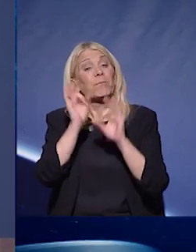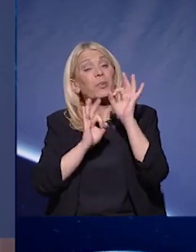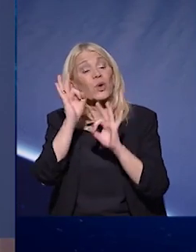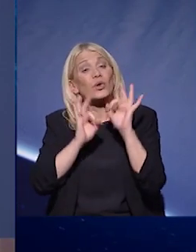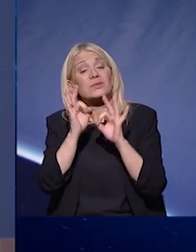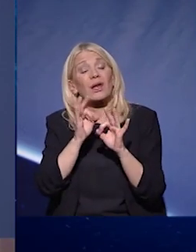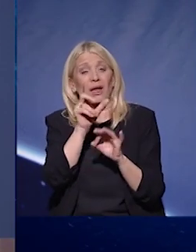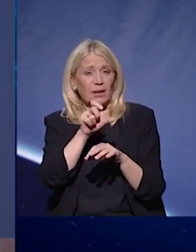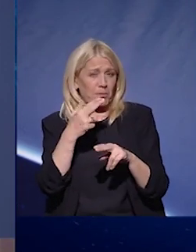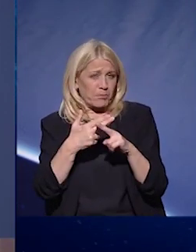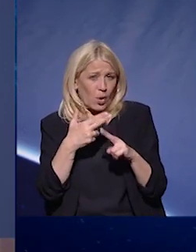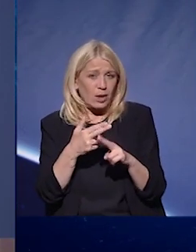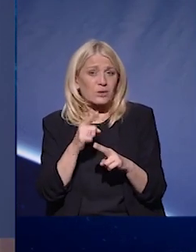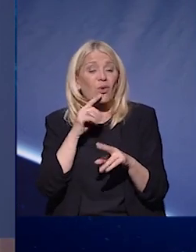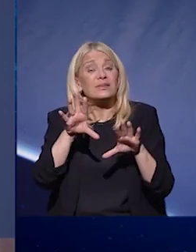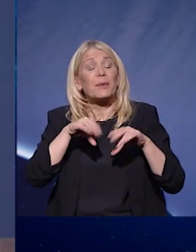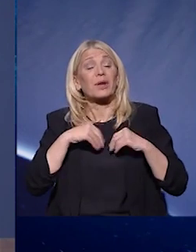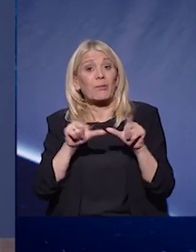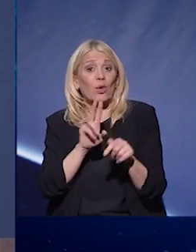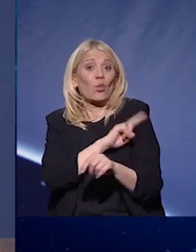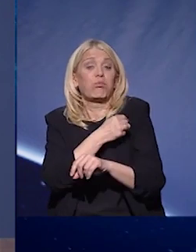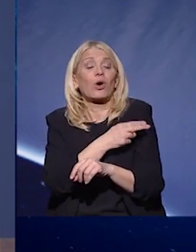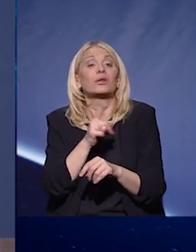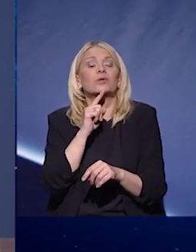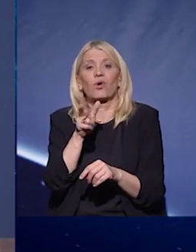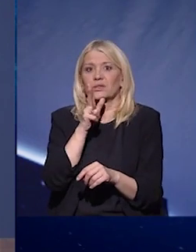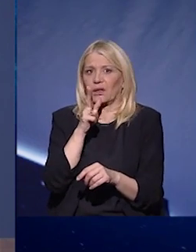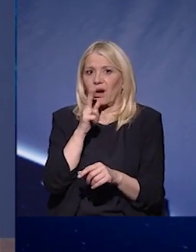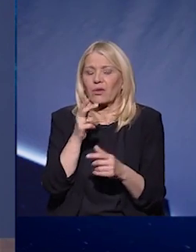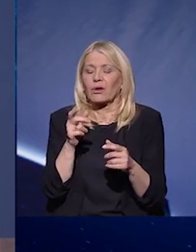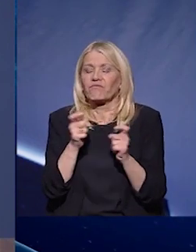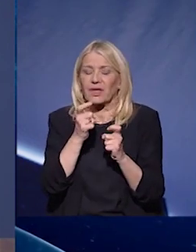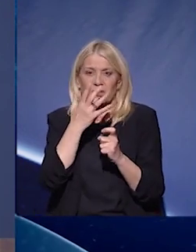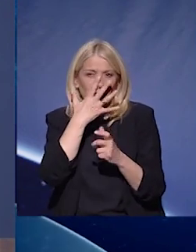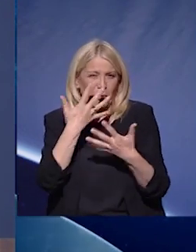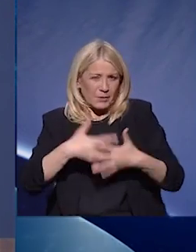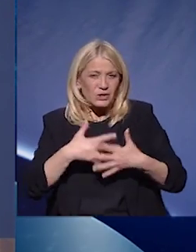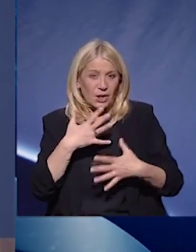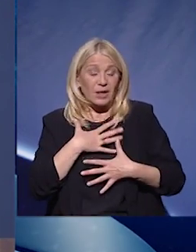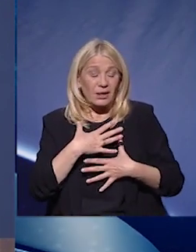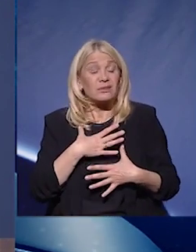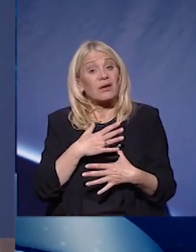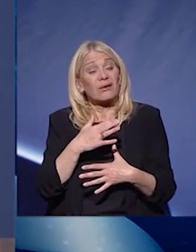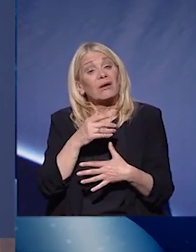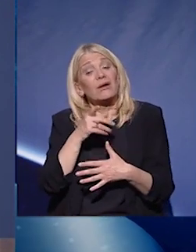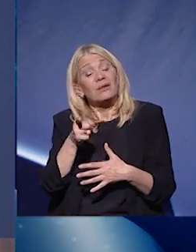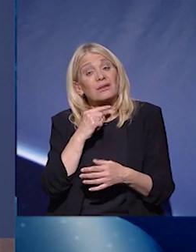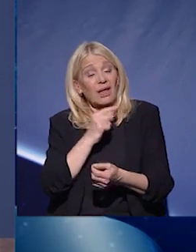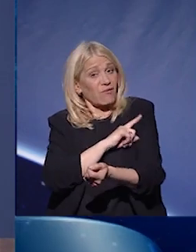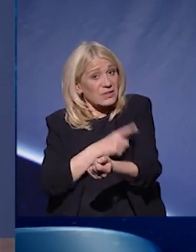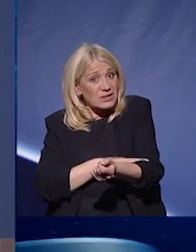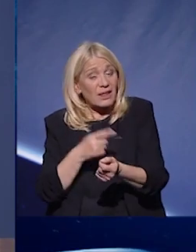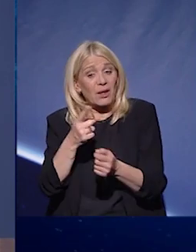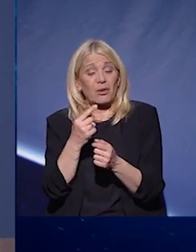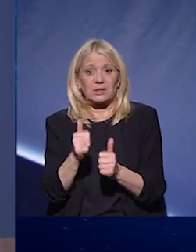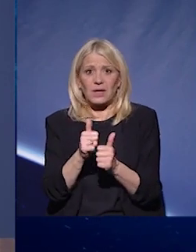procenat pacijenata koji se primaju u bolnicu i koje zahtevaju respirator, čije je takvo kliničko stanje. Mi u ovom